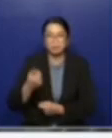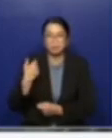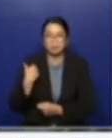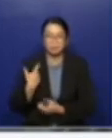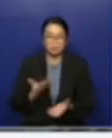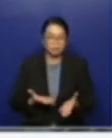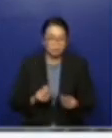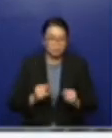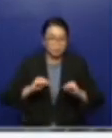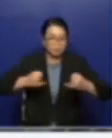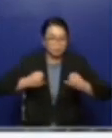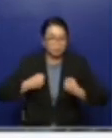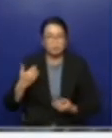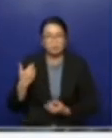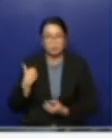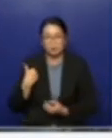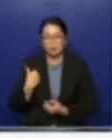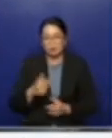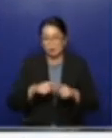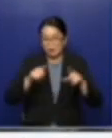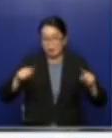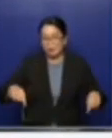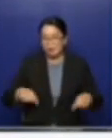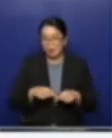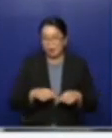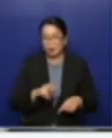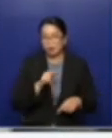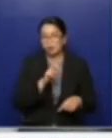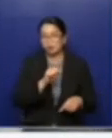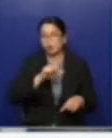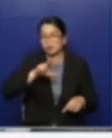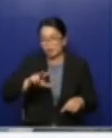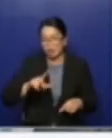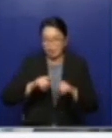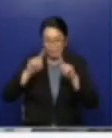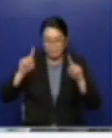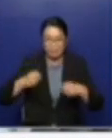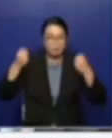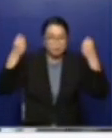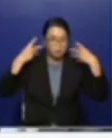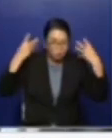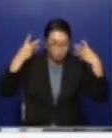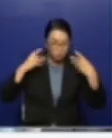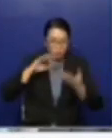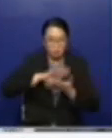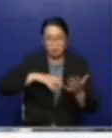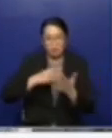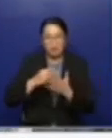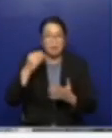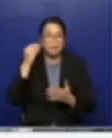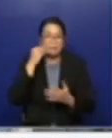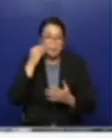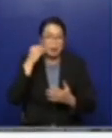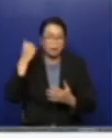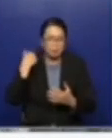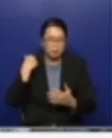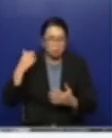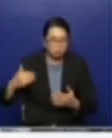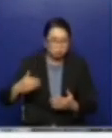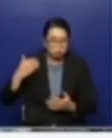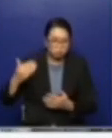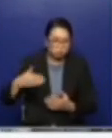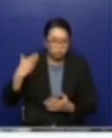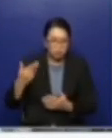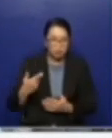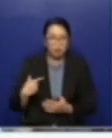ที่ทำกินเป็นน้อสามมีบ้านเลขที่ออกบัตรเป็นตัวประชาชนได้ใช้สิทธิ์หมดอยู่ๆมามี